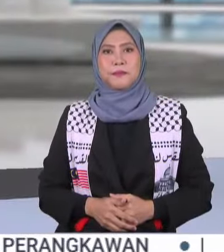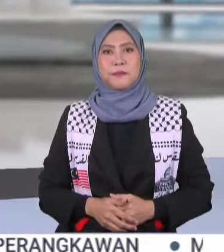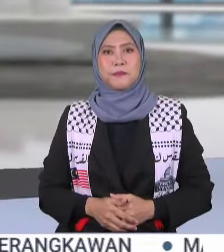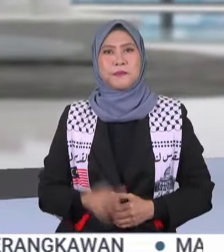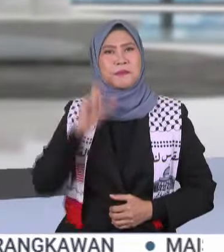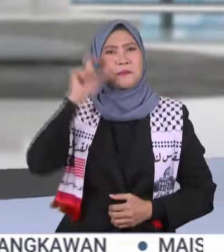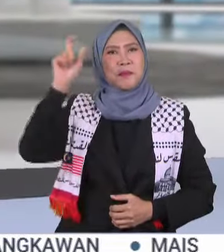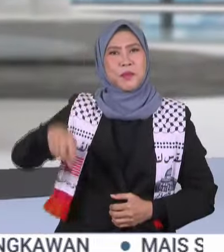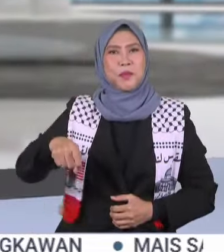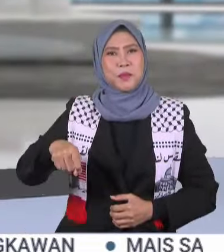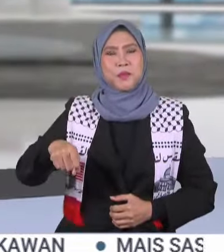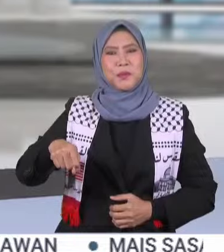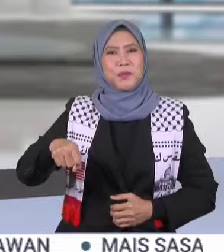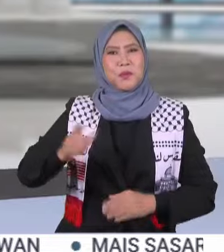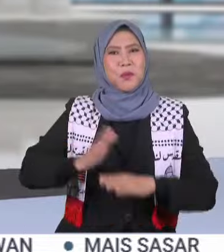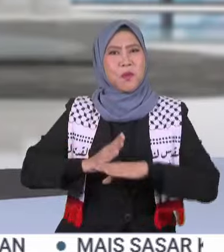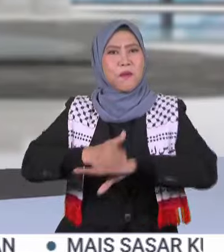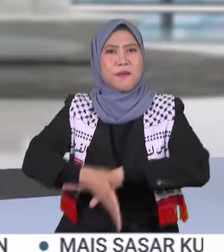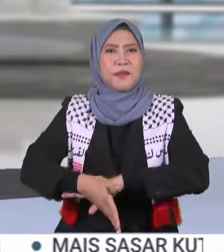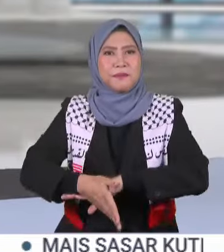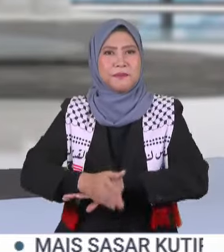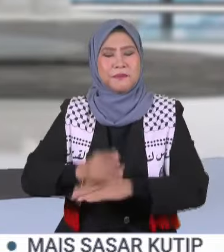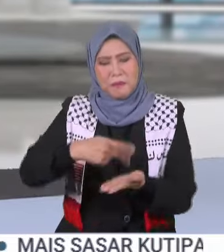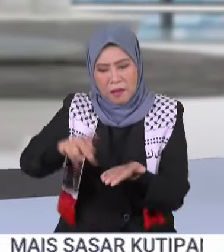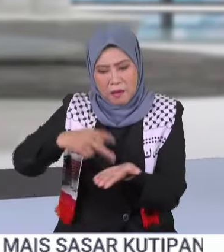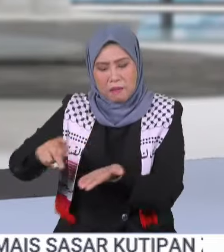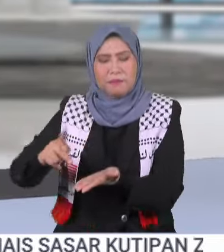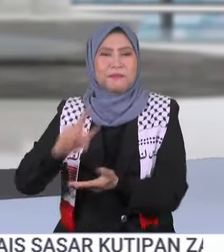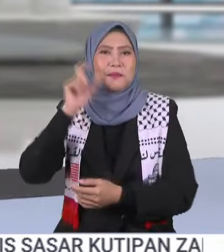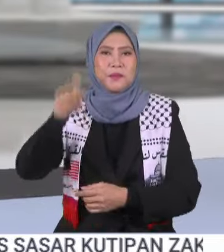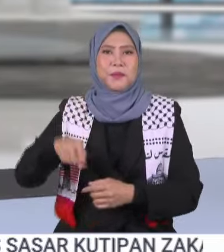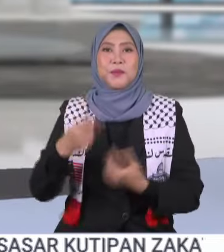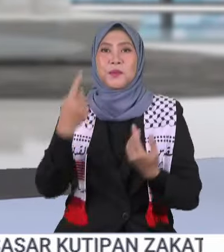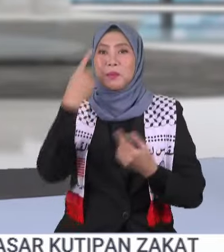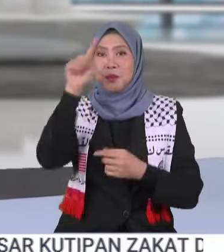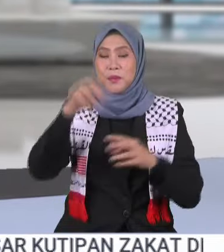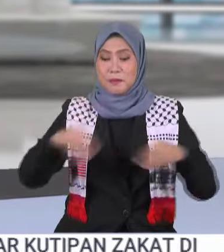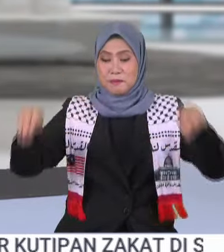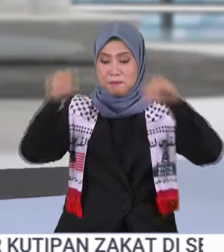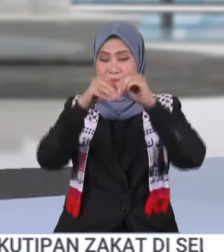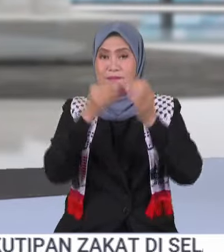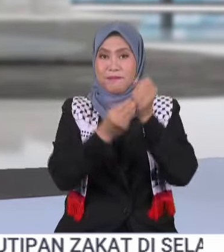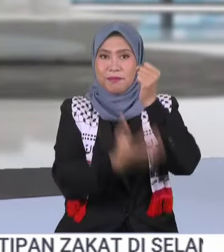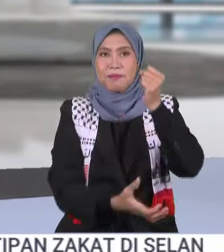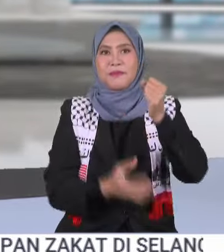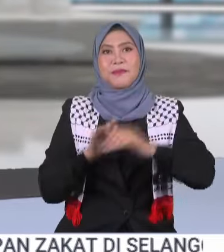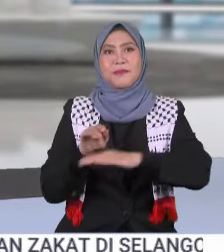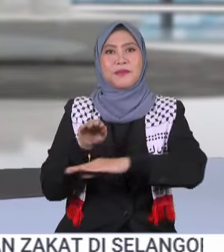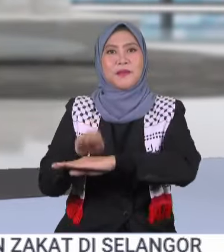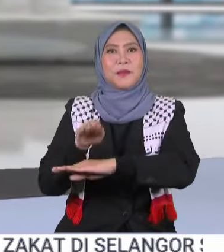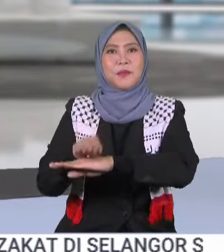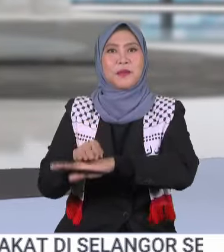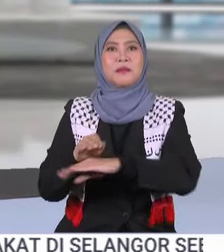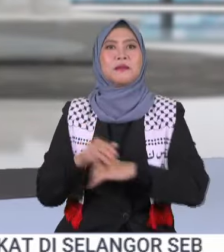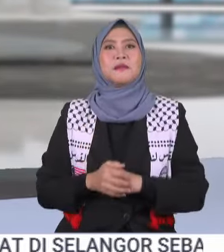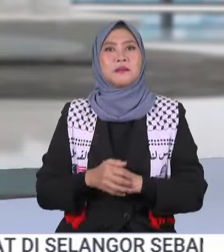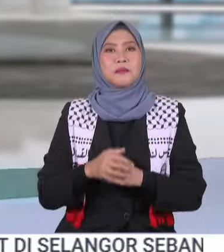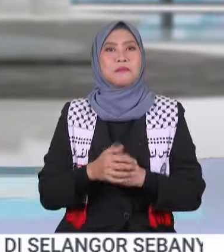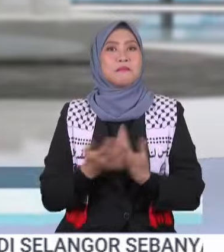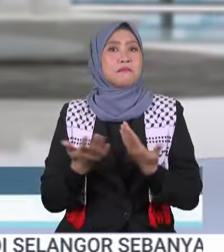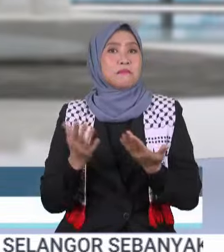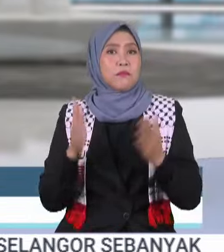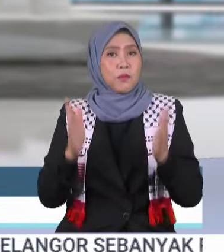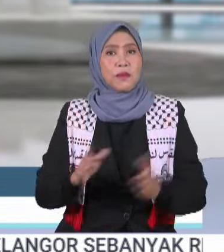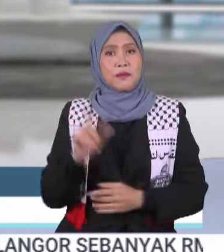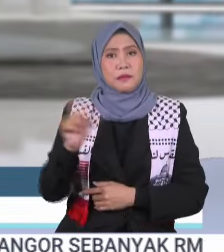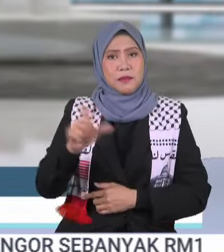Tidak perlu berlebihan dan bersederhanalah dalam perbelanjaan dana masjid untuk berdakwah. Usaha menggalakkan umat Islam mengimarahkan masjid adalah tindakan murni